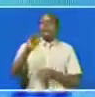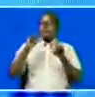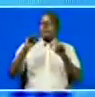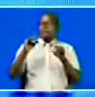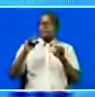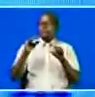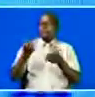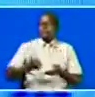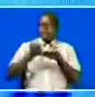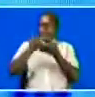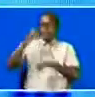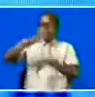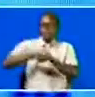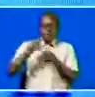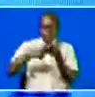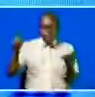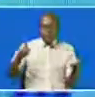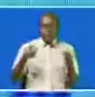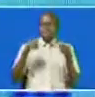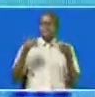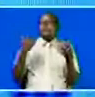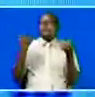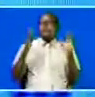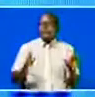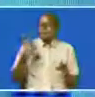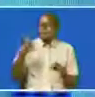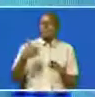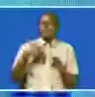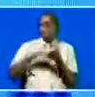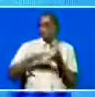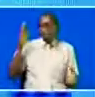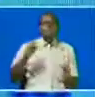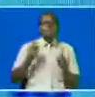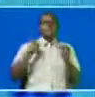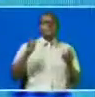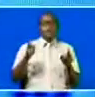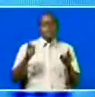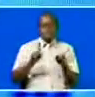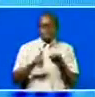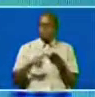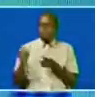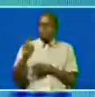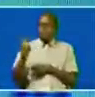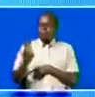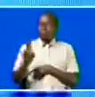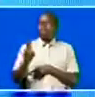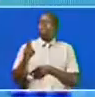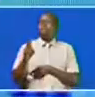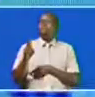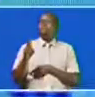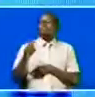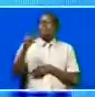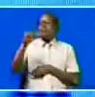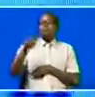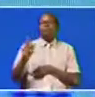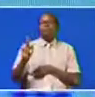hao kumsaidia kutafuta wachezaji wachanga wenye talanta za juu kabisa, na pia amesema kwamba atakuwa akitafuta wachezaji kutoka ligi